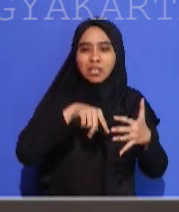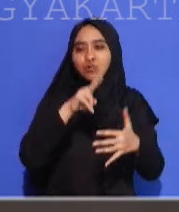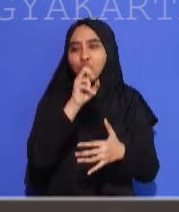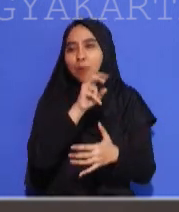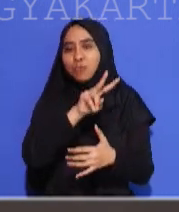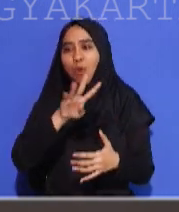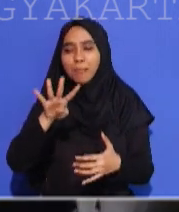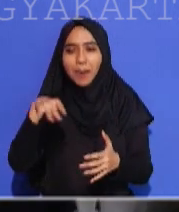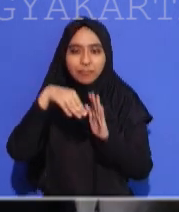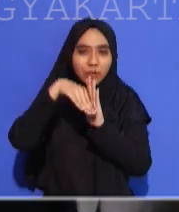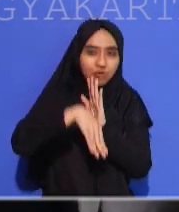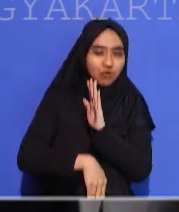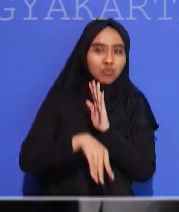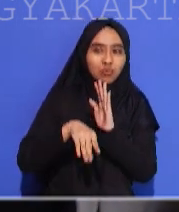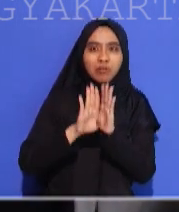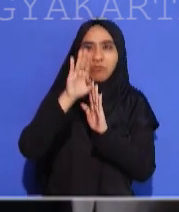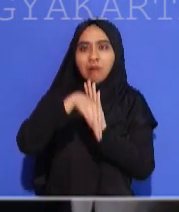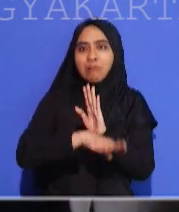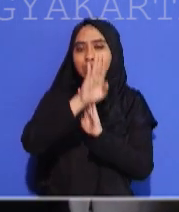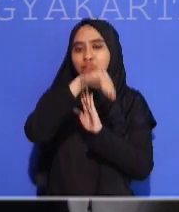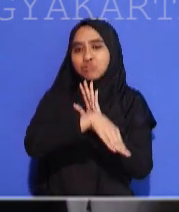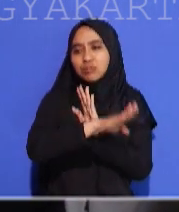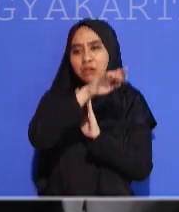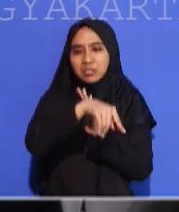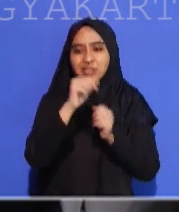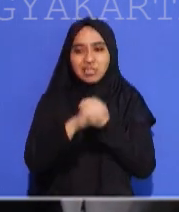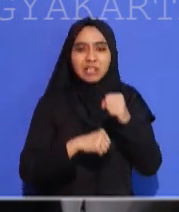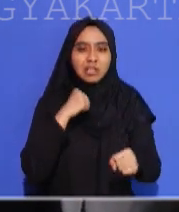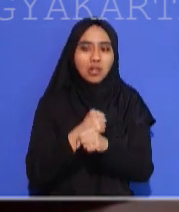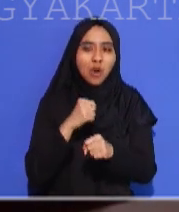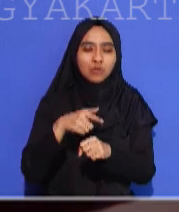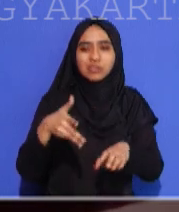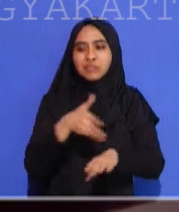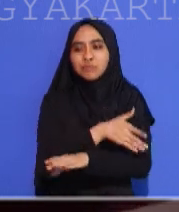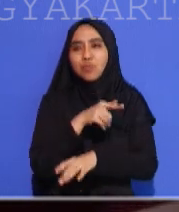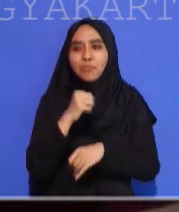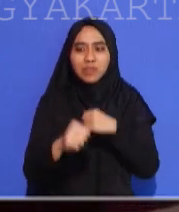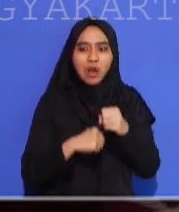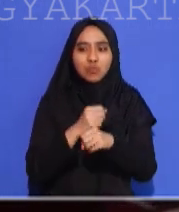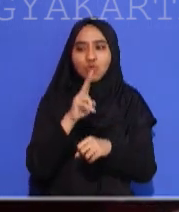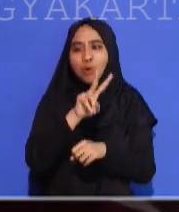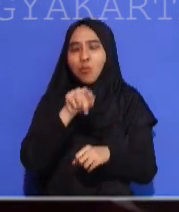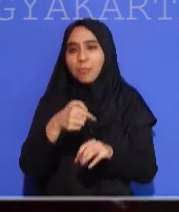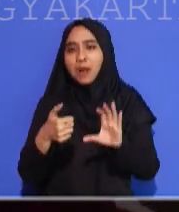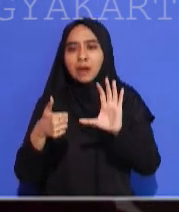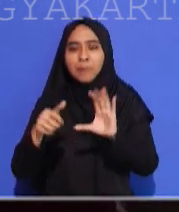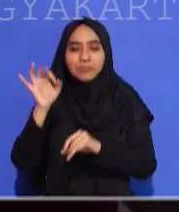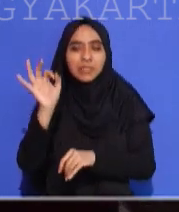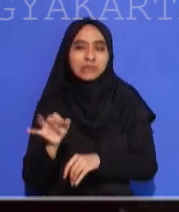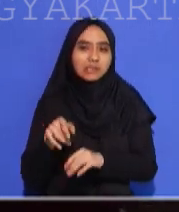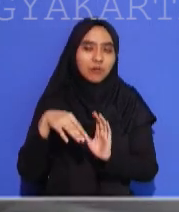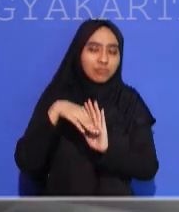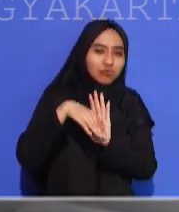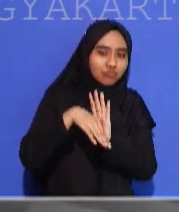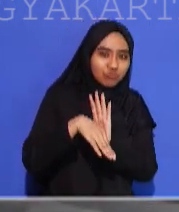DIY cenderung mengalami fluktuasi menurutnya pada awal tahun untuk inflasi tahun ke tahun 2,6% dan cenderung fluktasi sementara